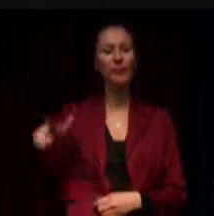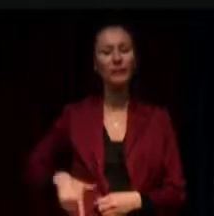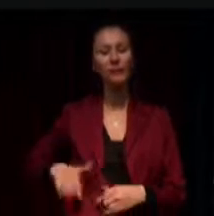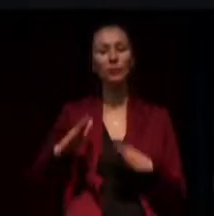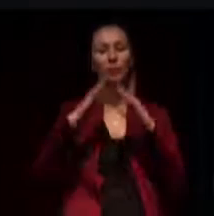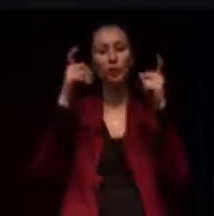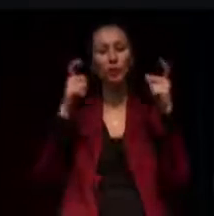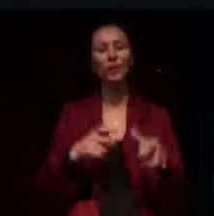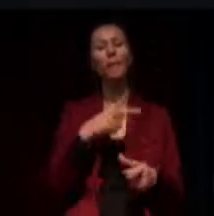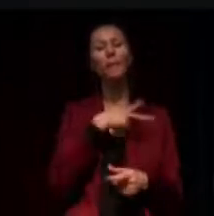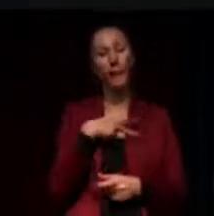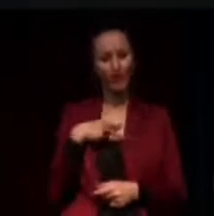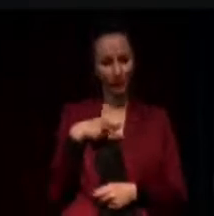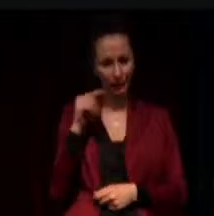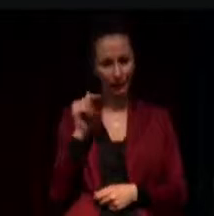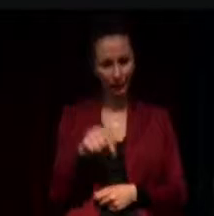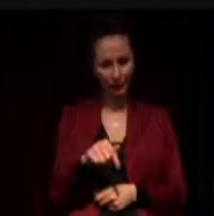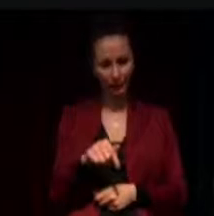İzmir Büyükşehir Belediyesi